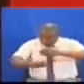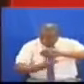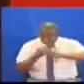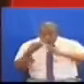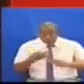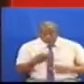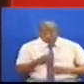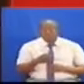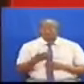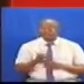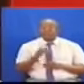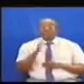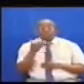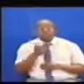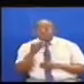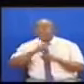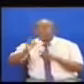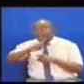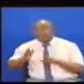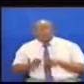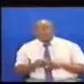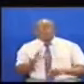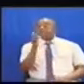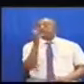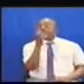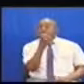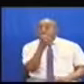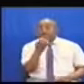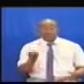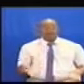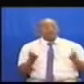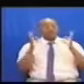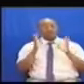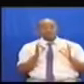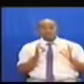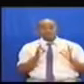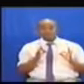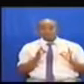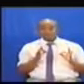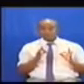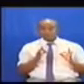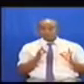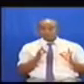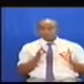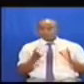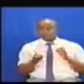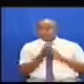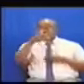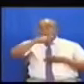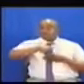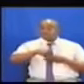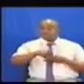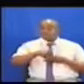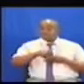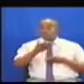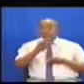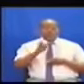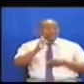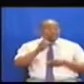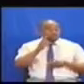ya tangawizi, kula matunda yako. Na bahati nzuri Mheshimiwa Spika, kuna habari ninazipata katika message, wanasema bwana, tumejaribu